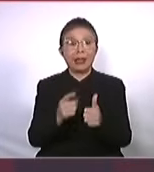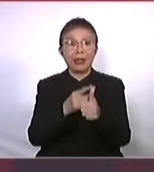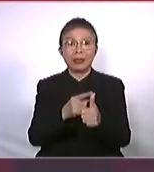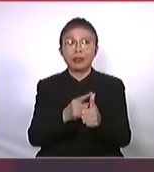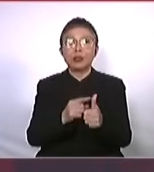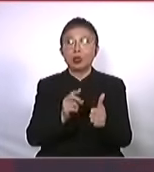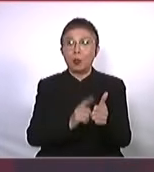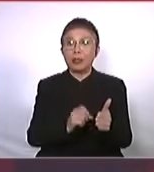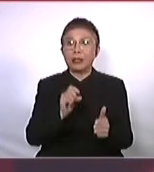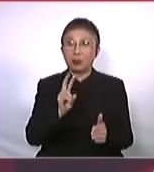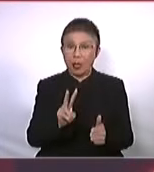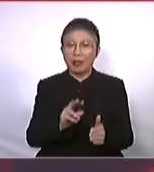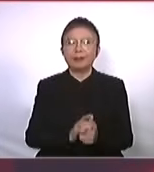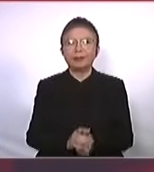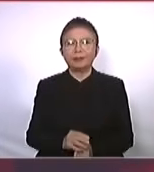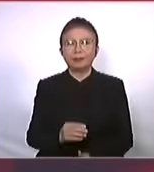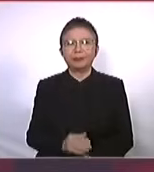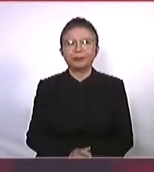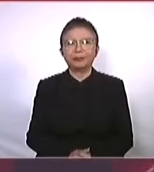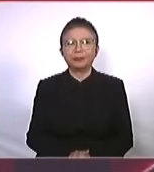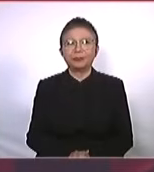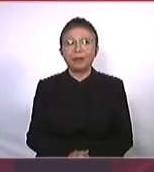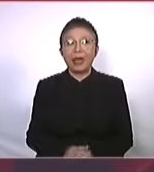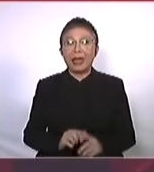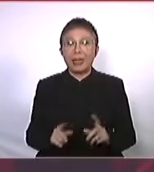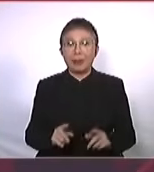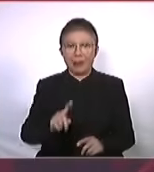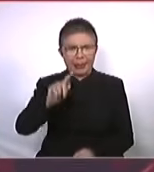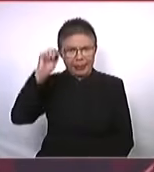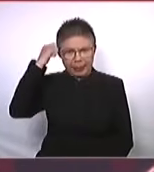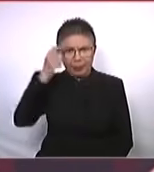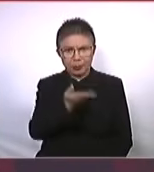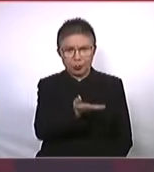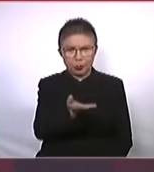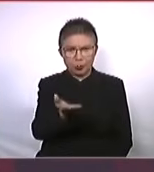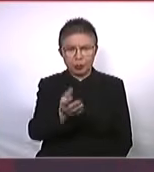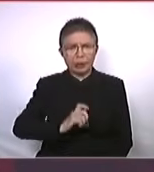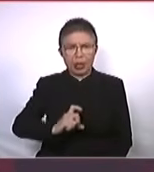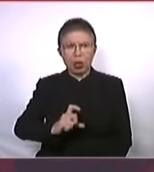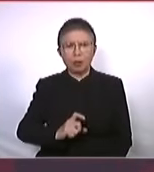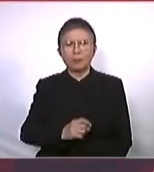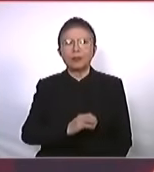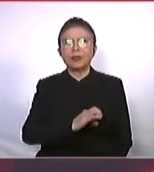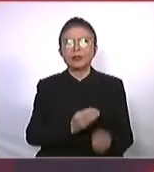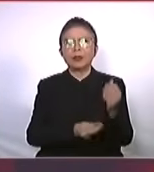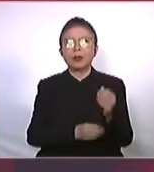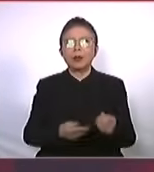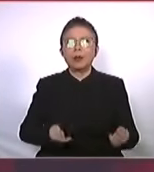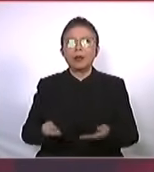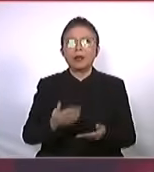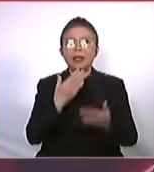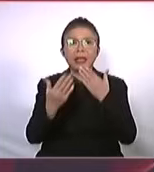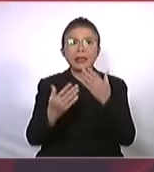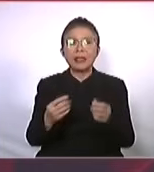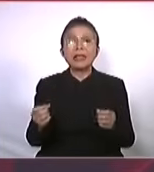cawapres nomor urut 2 Namun kami akan kembali mengingatkan kepada para calon wakil presiden untuk melakukan tanya